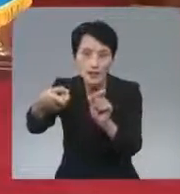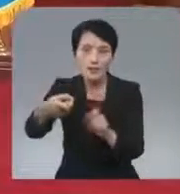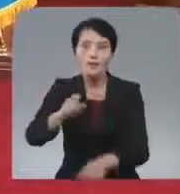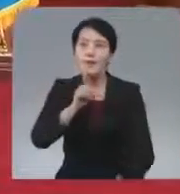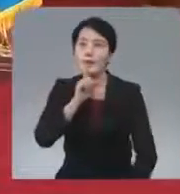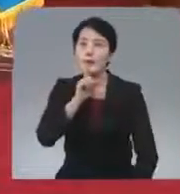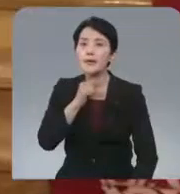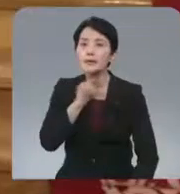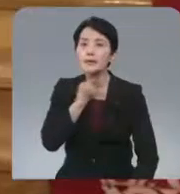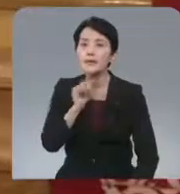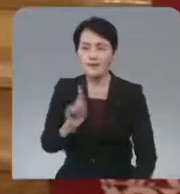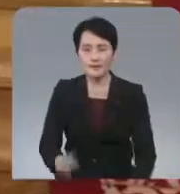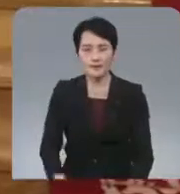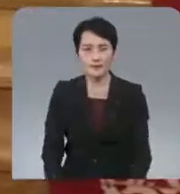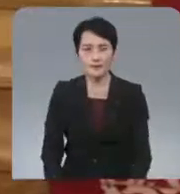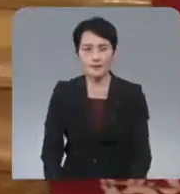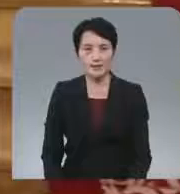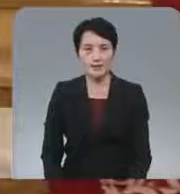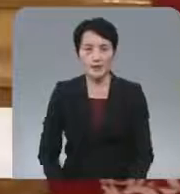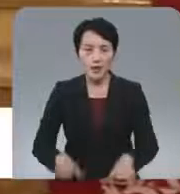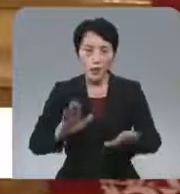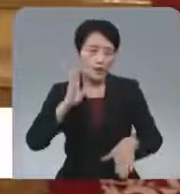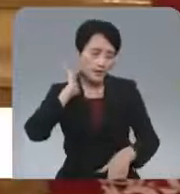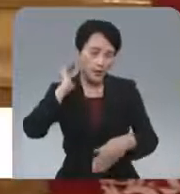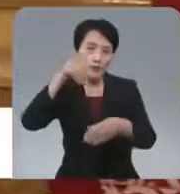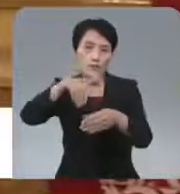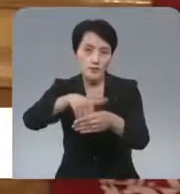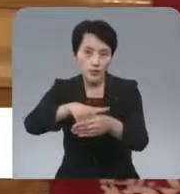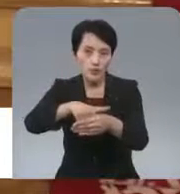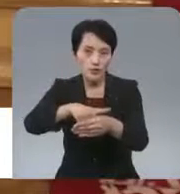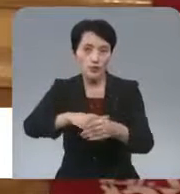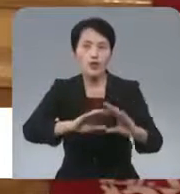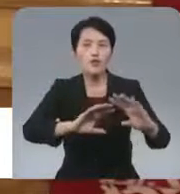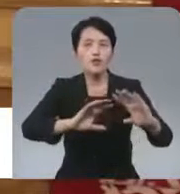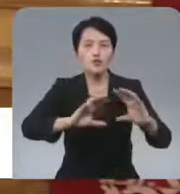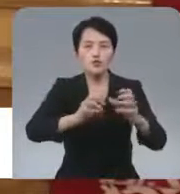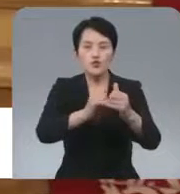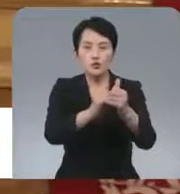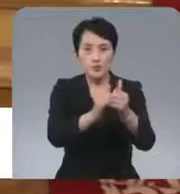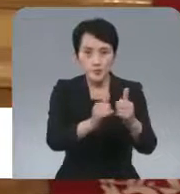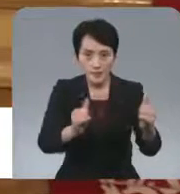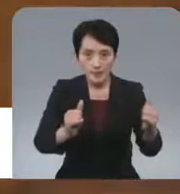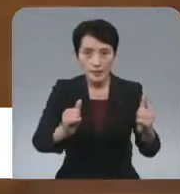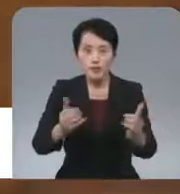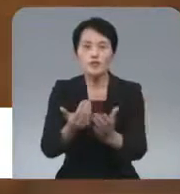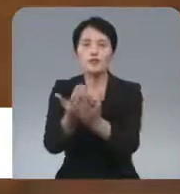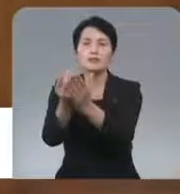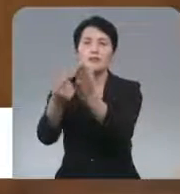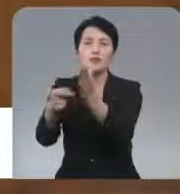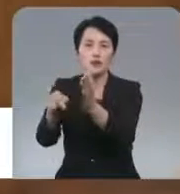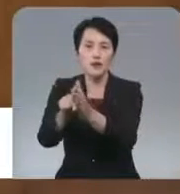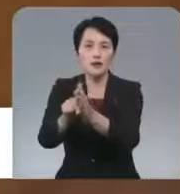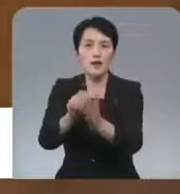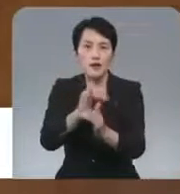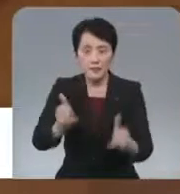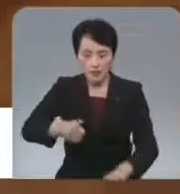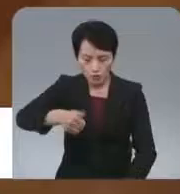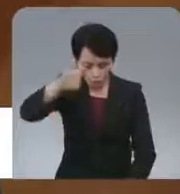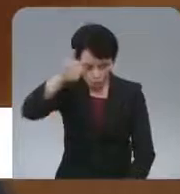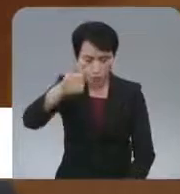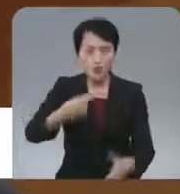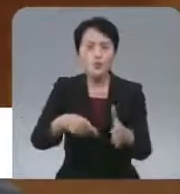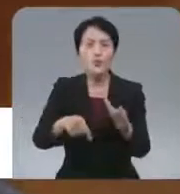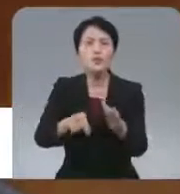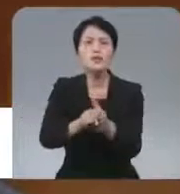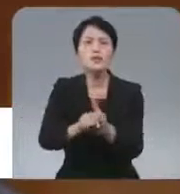举，而不是敌对、憎恶和分裂。文在寅还表示，将为因保持社会距离措施而蒙受损失